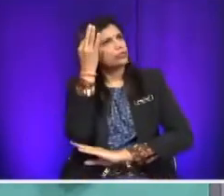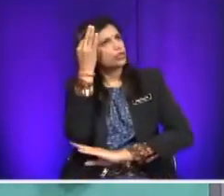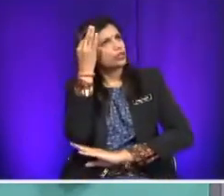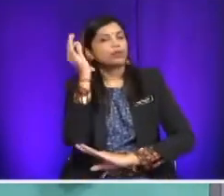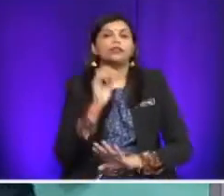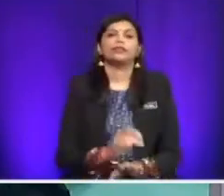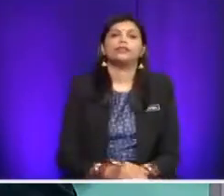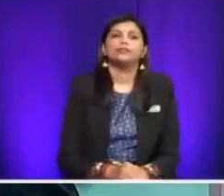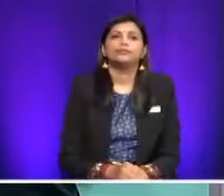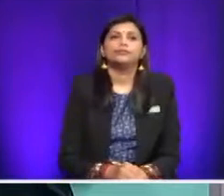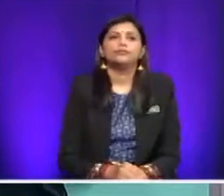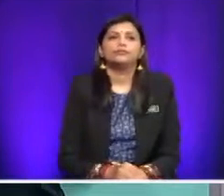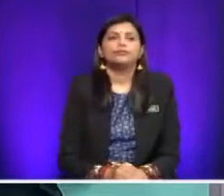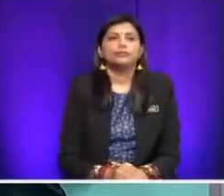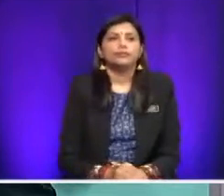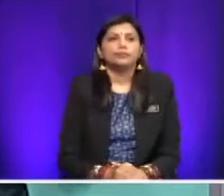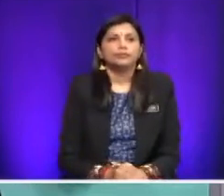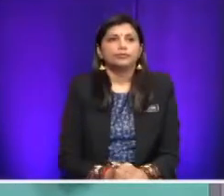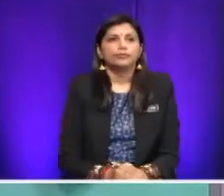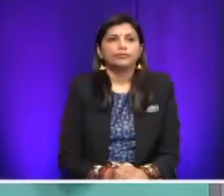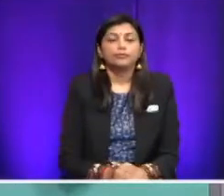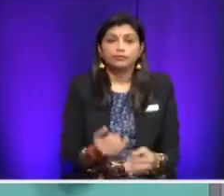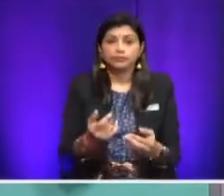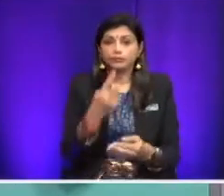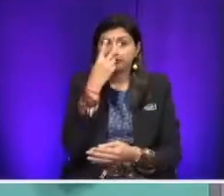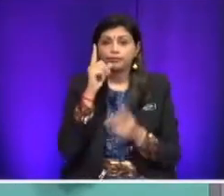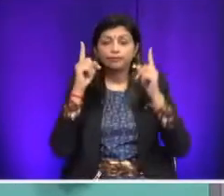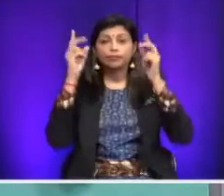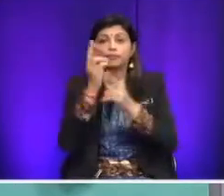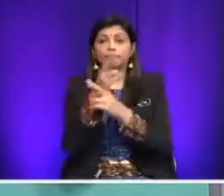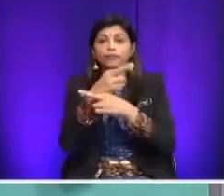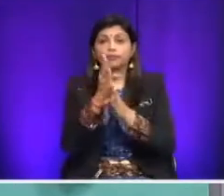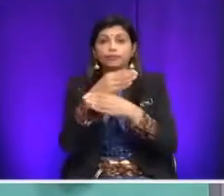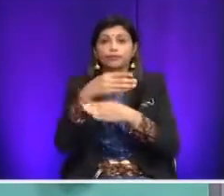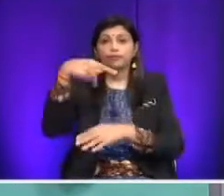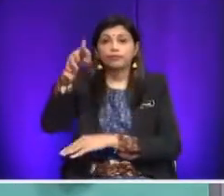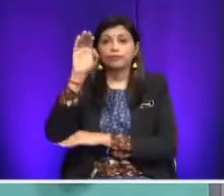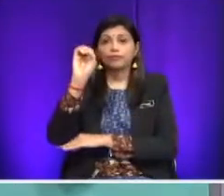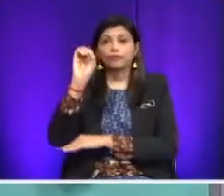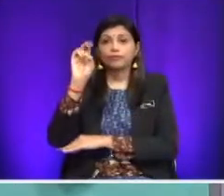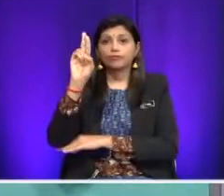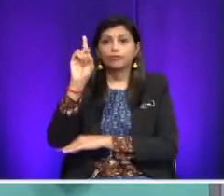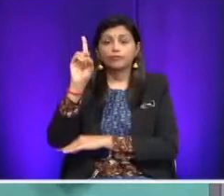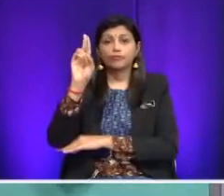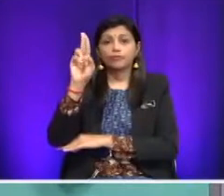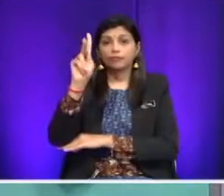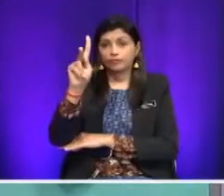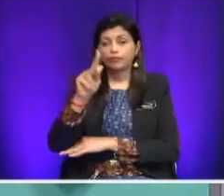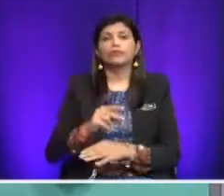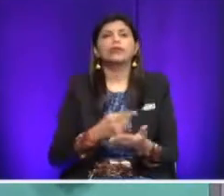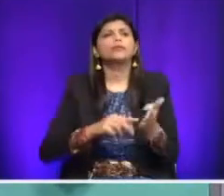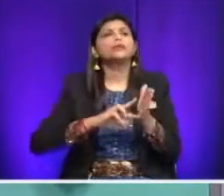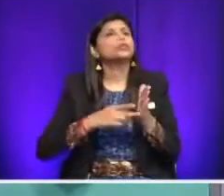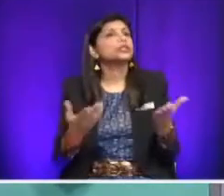Oke seterusnya kita pergi ke rekabentuk produk Oke rekabentuk pada apa yang white glue tahu apa itu Reka bentuk